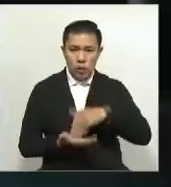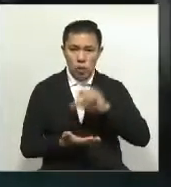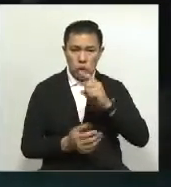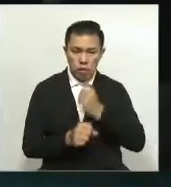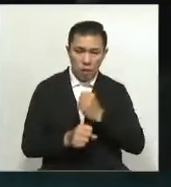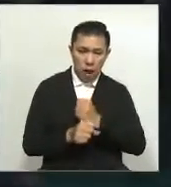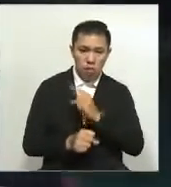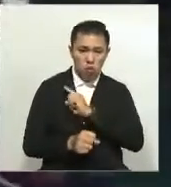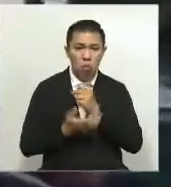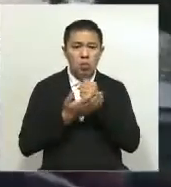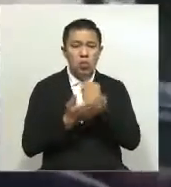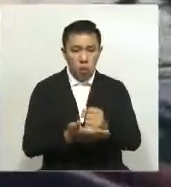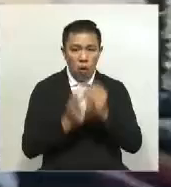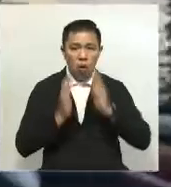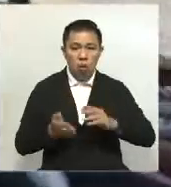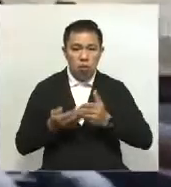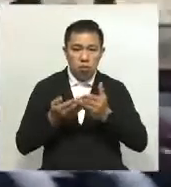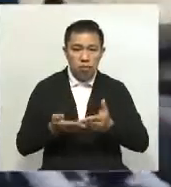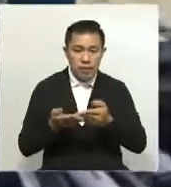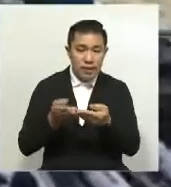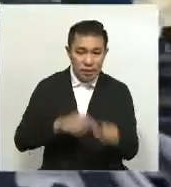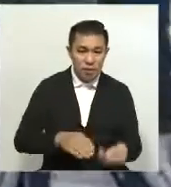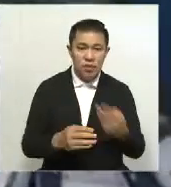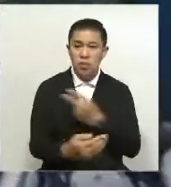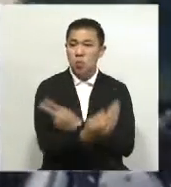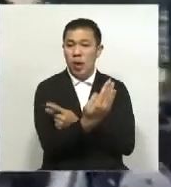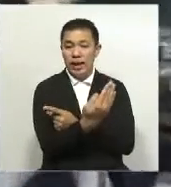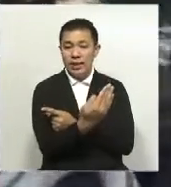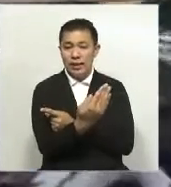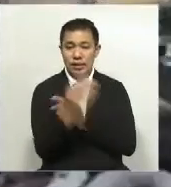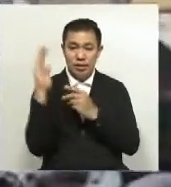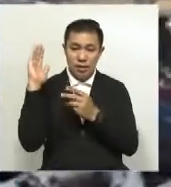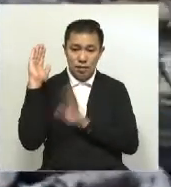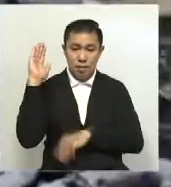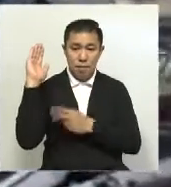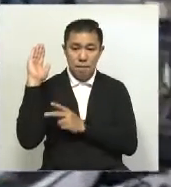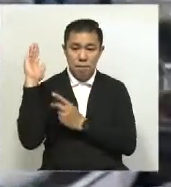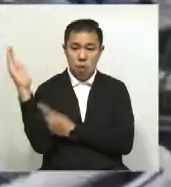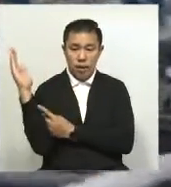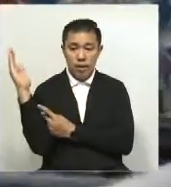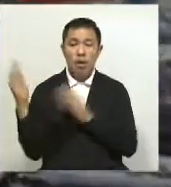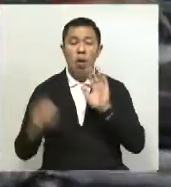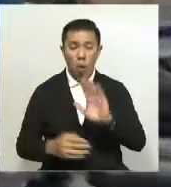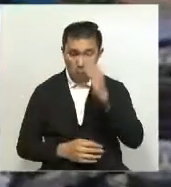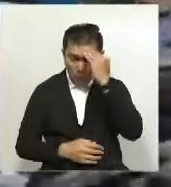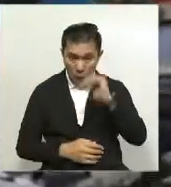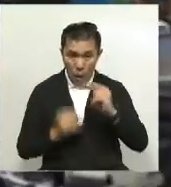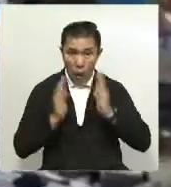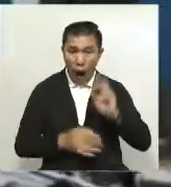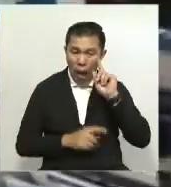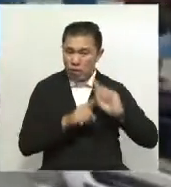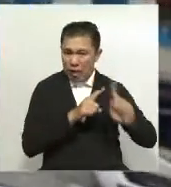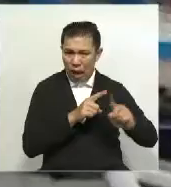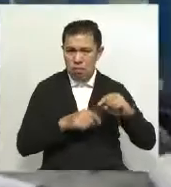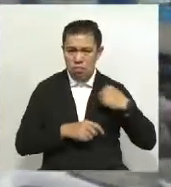เหตุการณ์ช่วยเหลือผู้ประสบภัยเรือล่มของจังหวัดภูเก็ตในขณะนี้ที่อ่าวฉลองค่ะที่นี่นั้นต้องบอกว่านักข่าวทุกสำนักข่